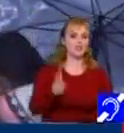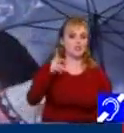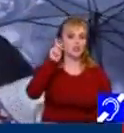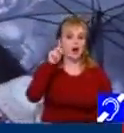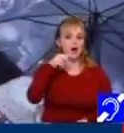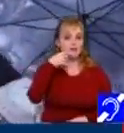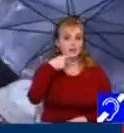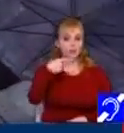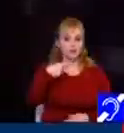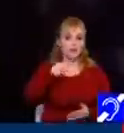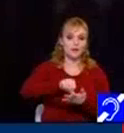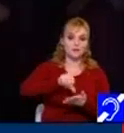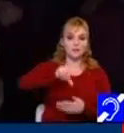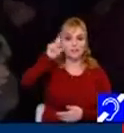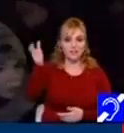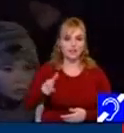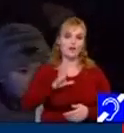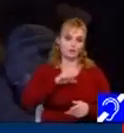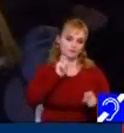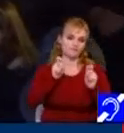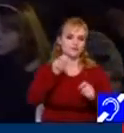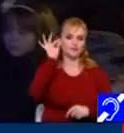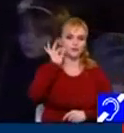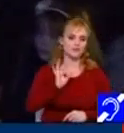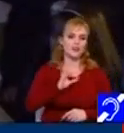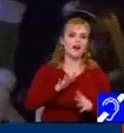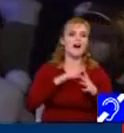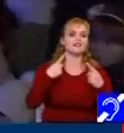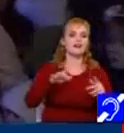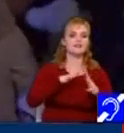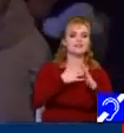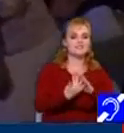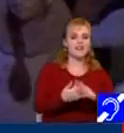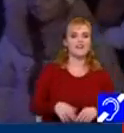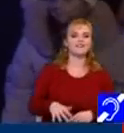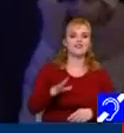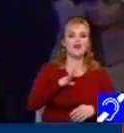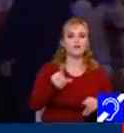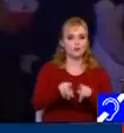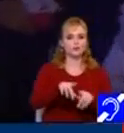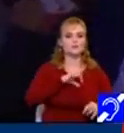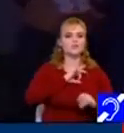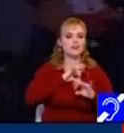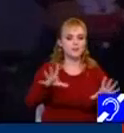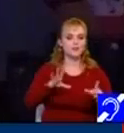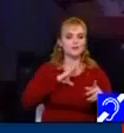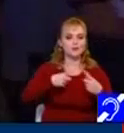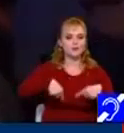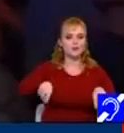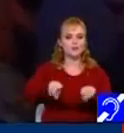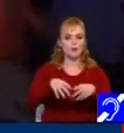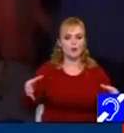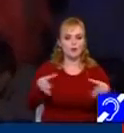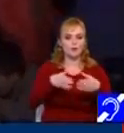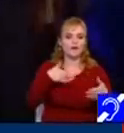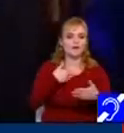La mulți ani, lucrători! Iar în satul Ruseni din Anenii Noi, aproape 90 de copii au beneficiat de o sărbătoare pe cinste organizată de un grup de